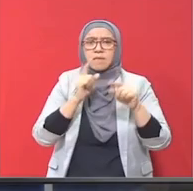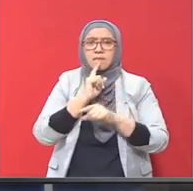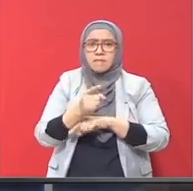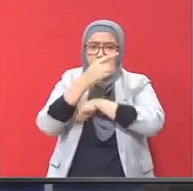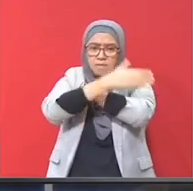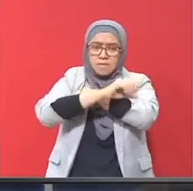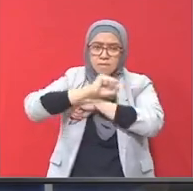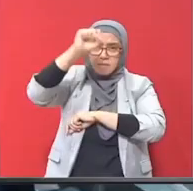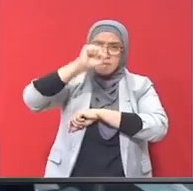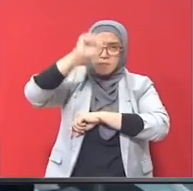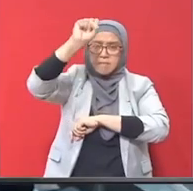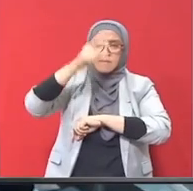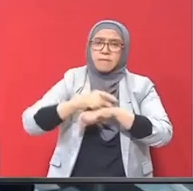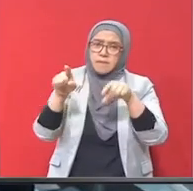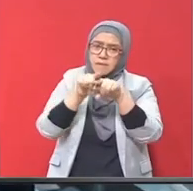Malaysia